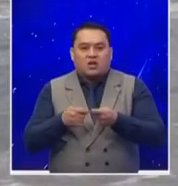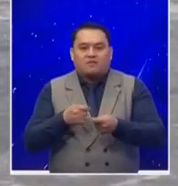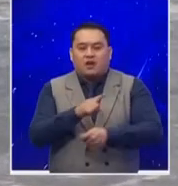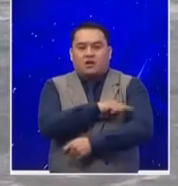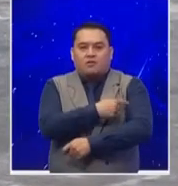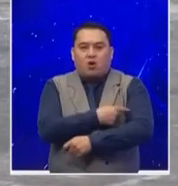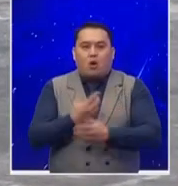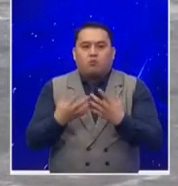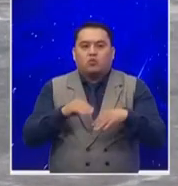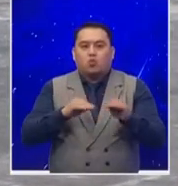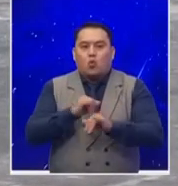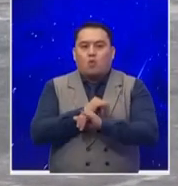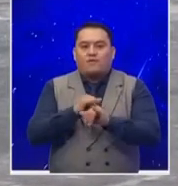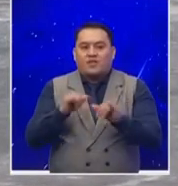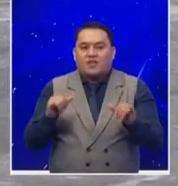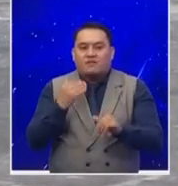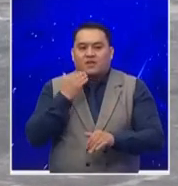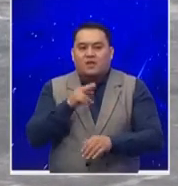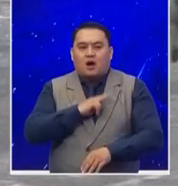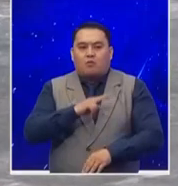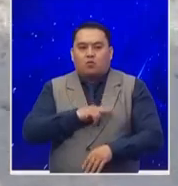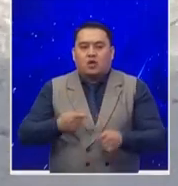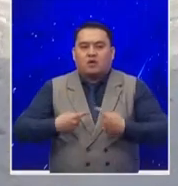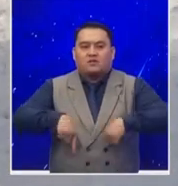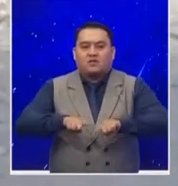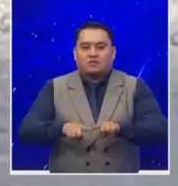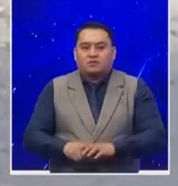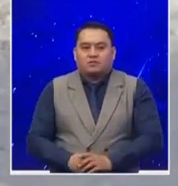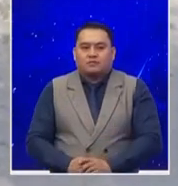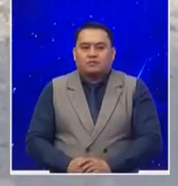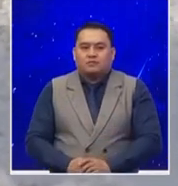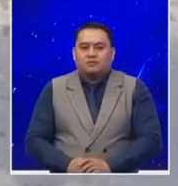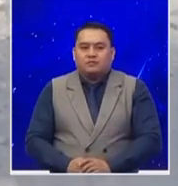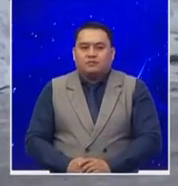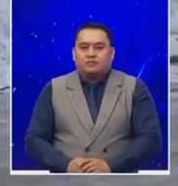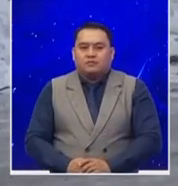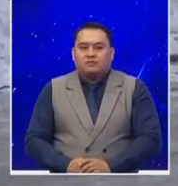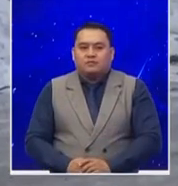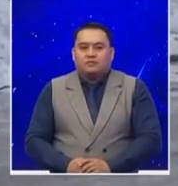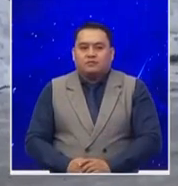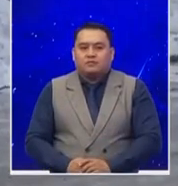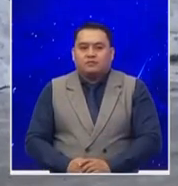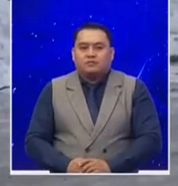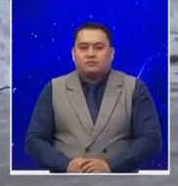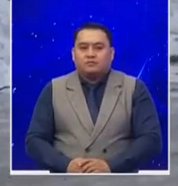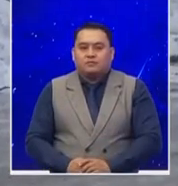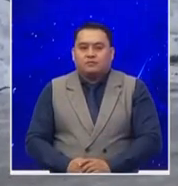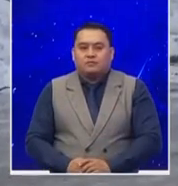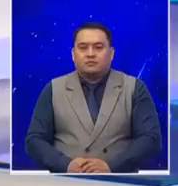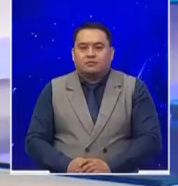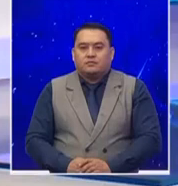ветеринарии оборудования для увеличения эффективности работы организации. Рустам Аралбаев, Абзал Нусипов, телеканал ЖИЦУ.